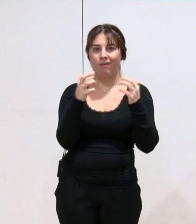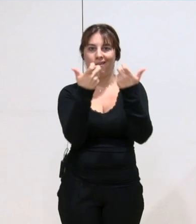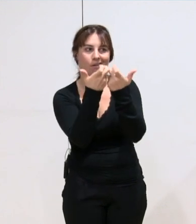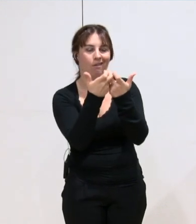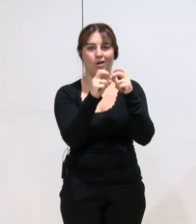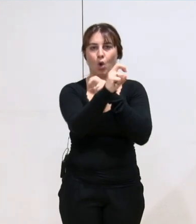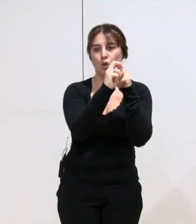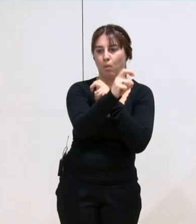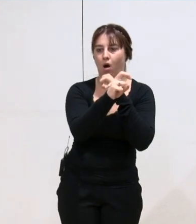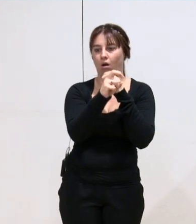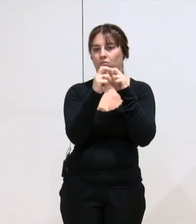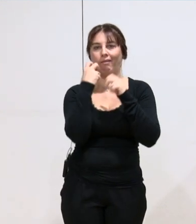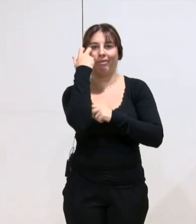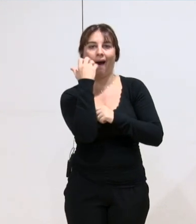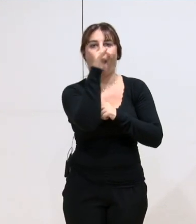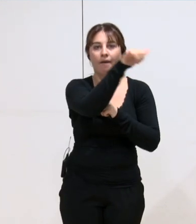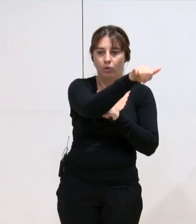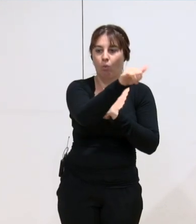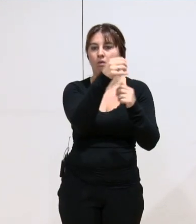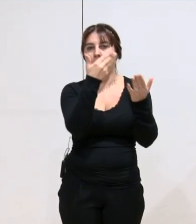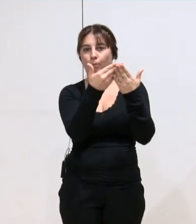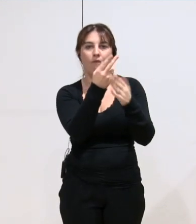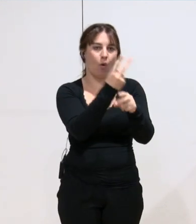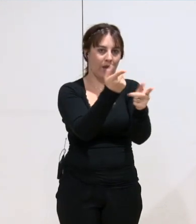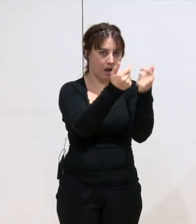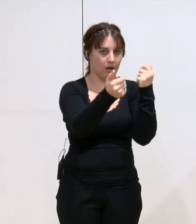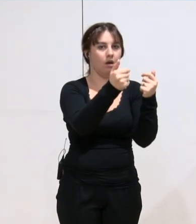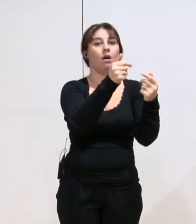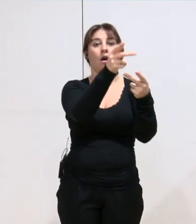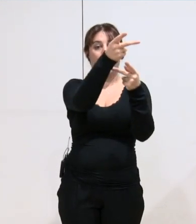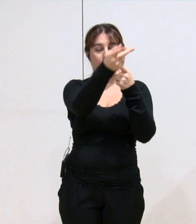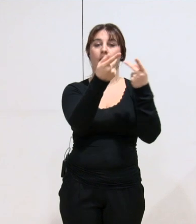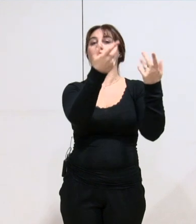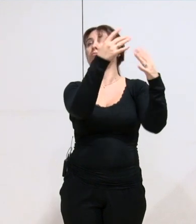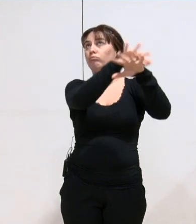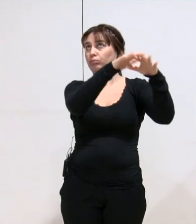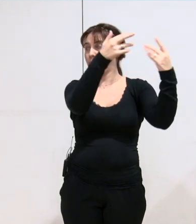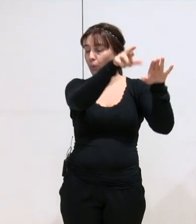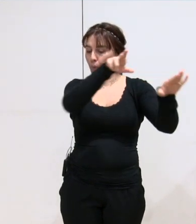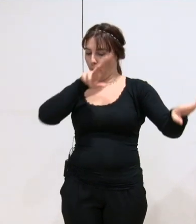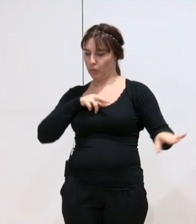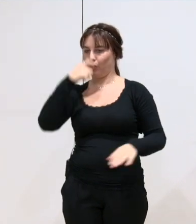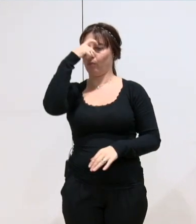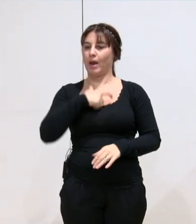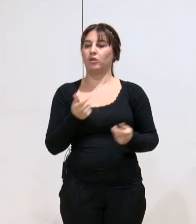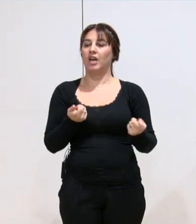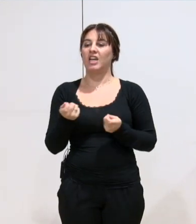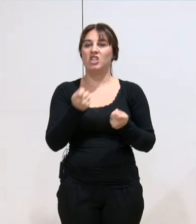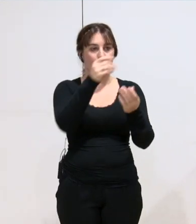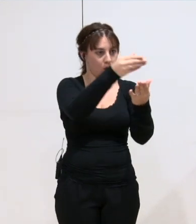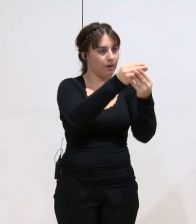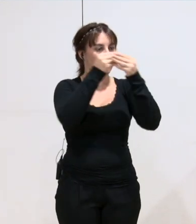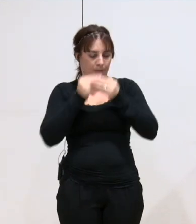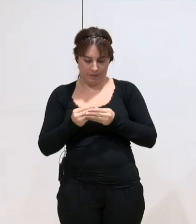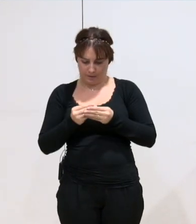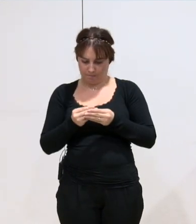frais, les transmet au régisseur qui établit l'état des frais. Cet état des frais est